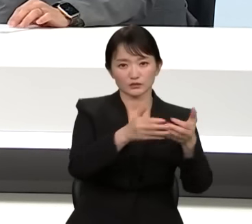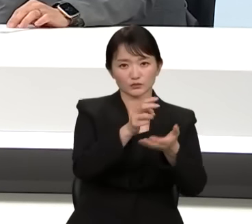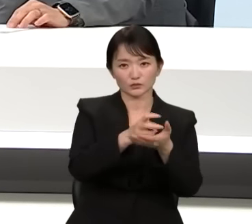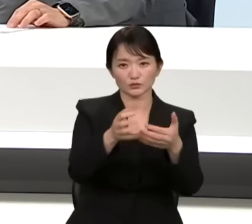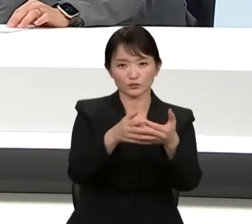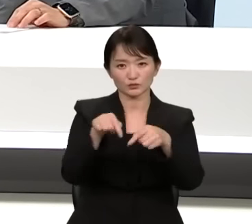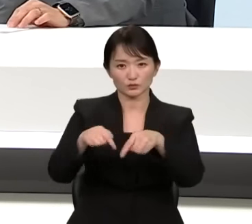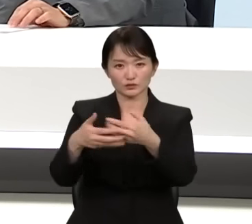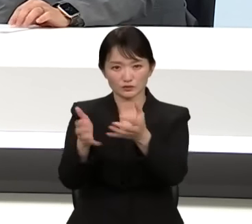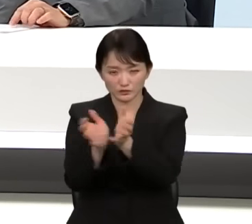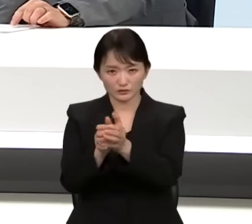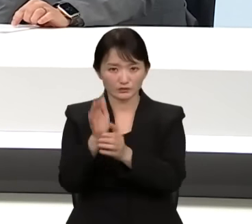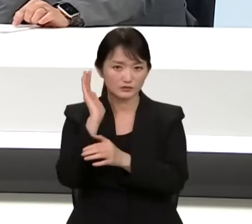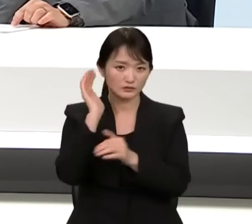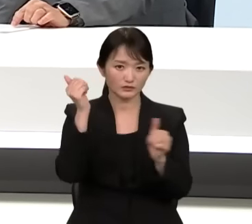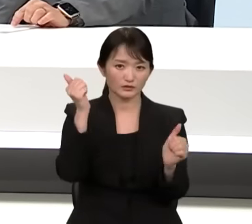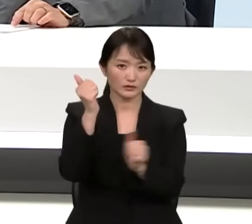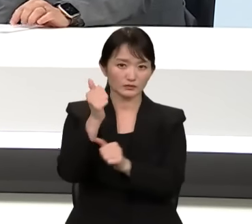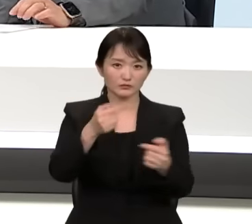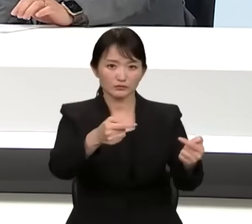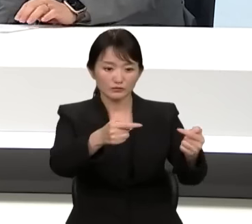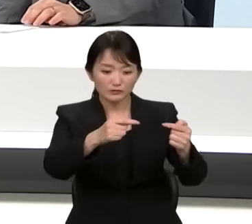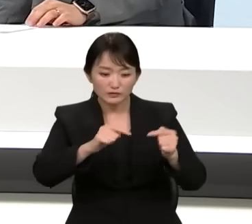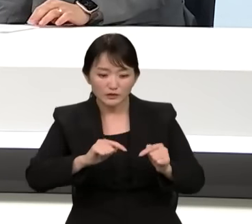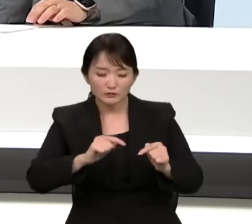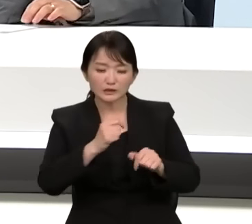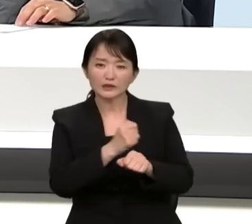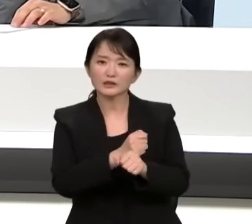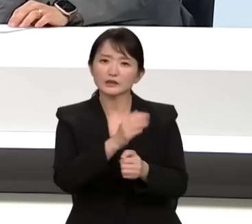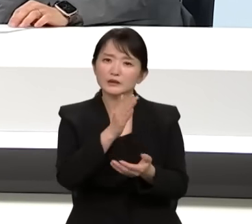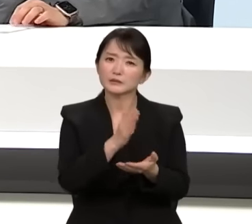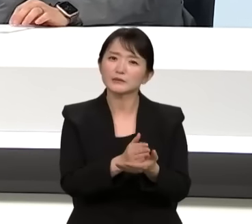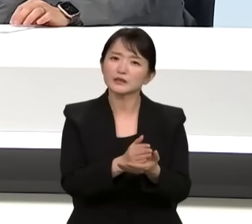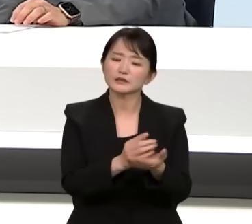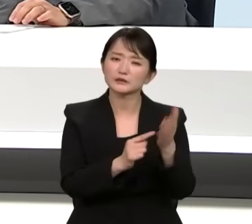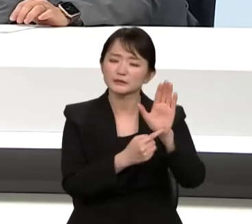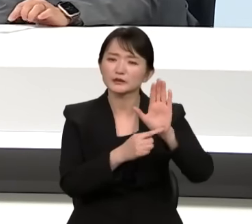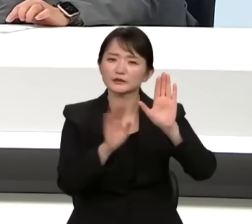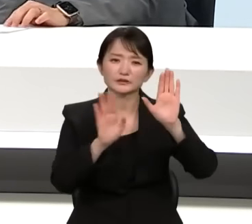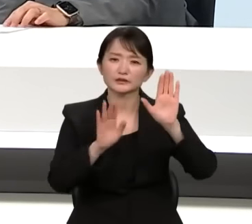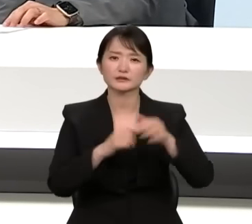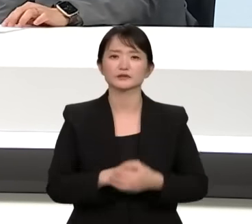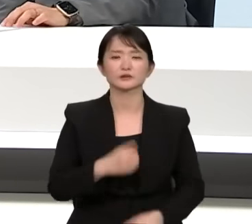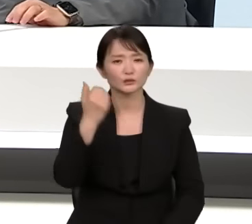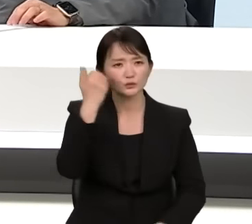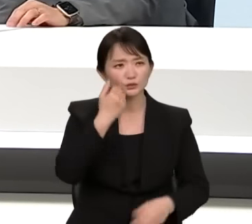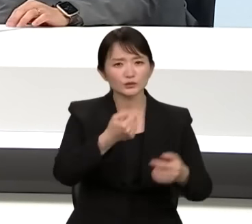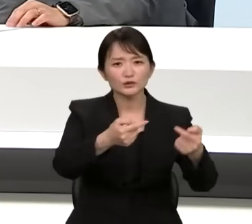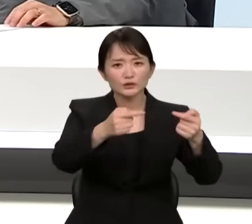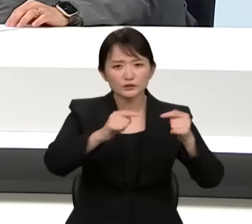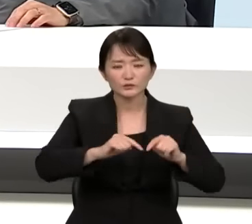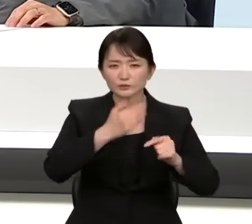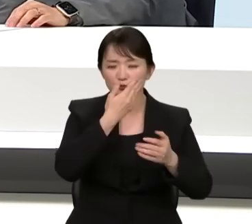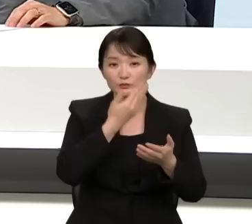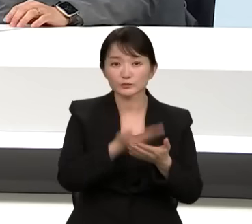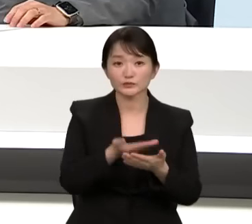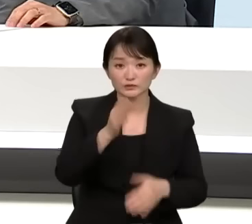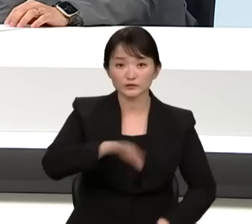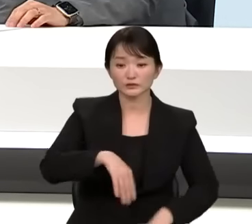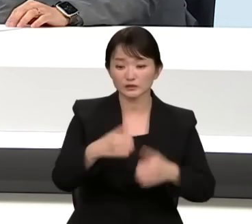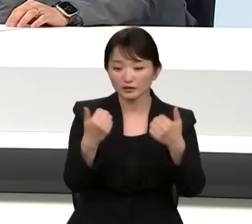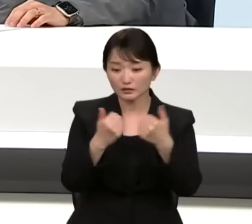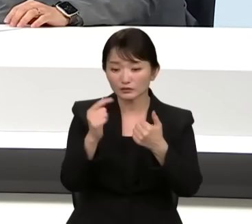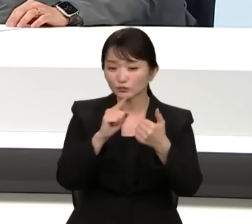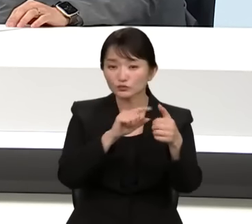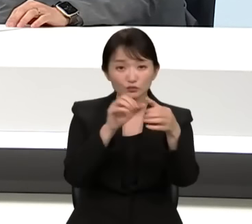외교부는 국무회의 참석 여부조차 밝히지 않고 있습니다네 누가 참석했는지 중요하겠지만 회의에서 대체